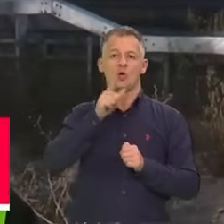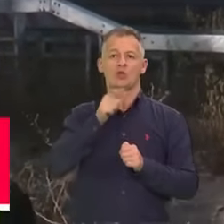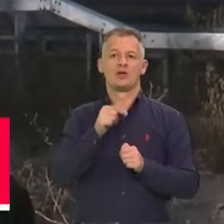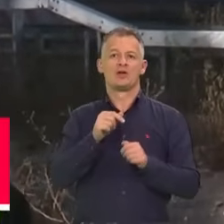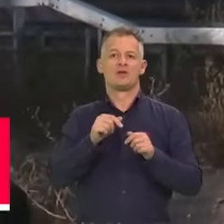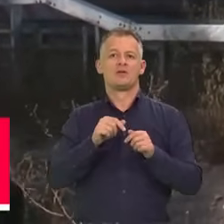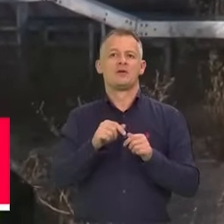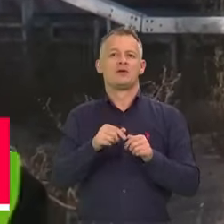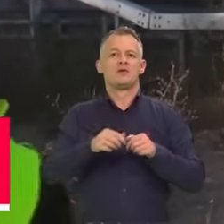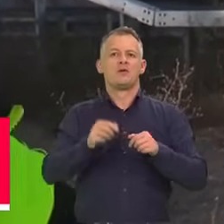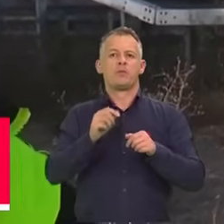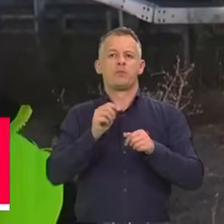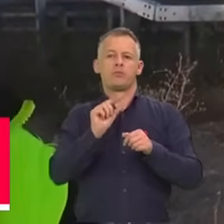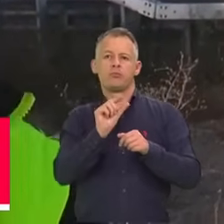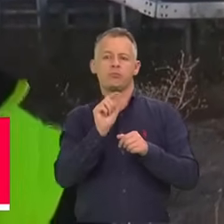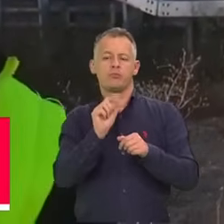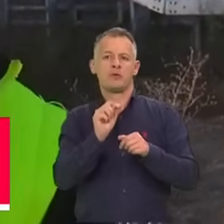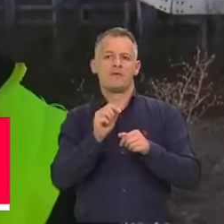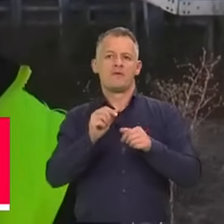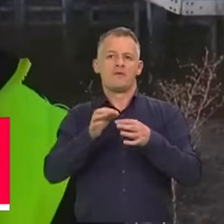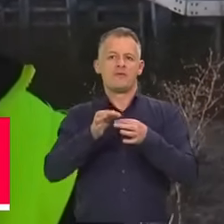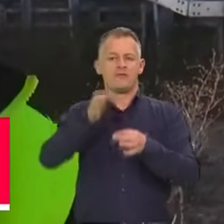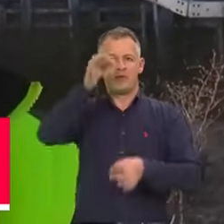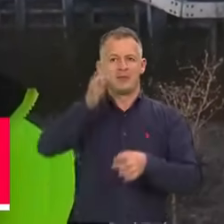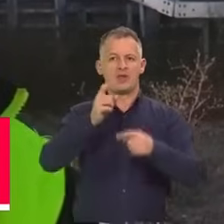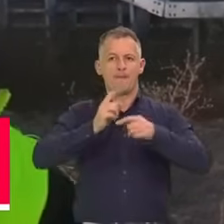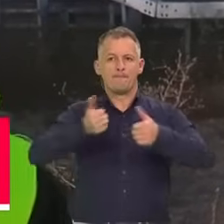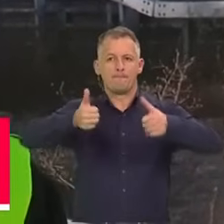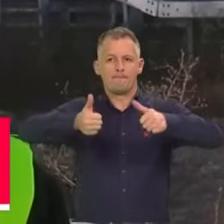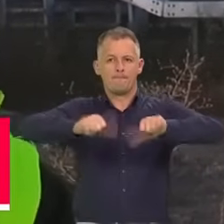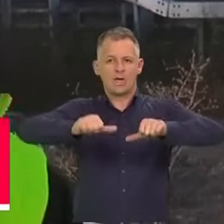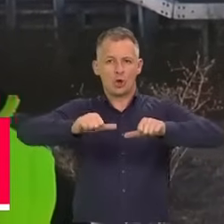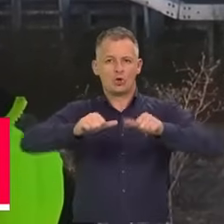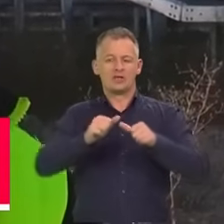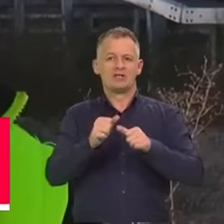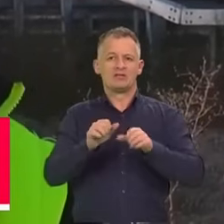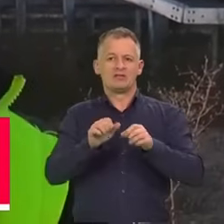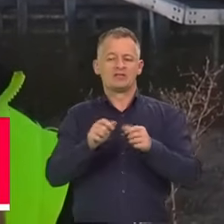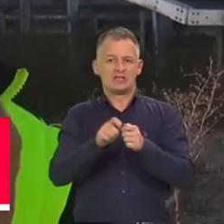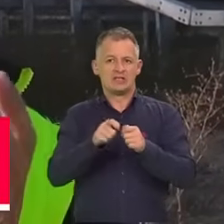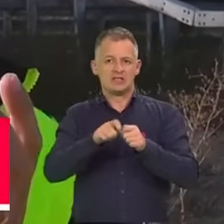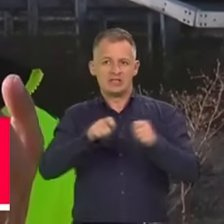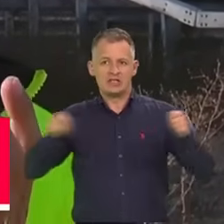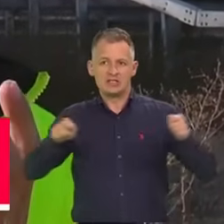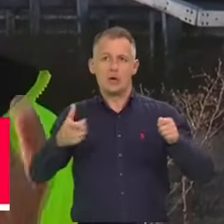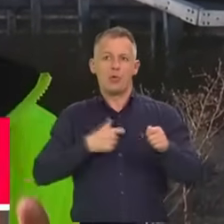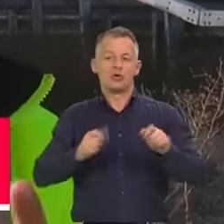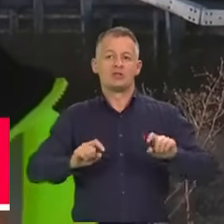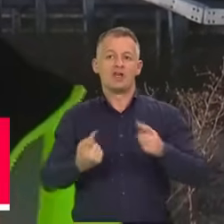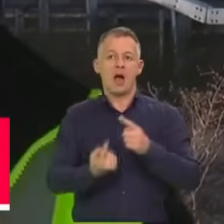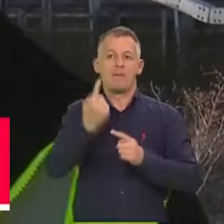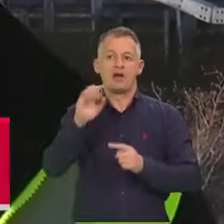fibre de beton sunt întinse, pot să apare niște microfisuri.